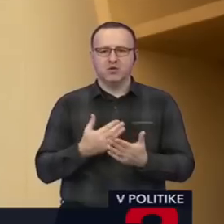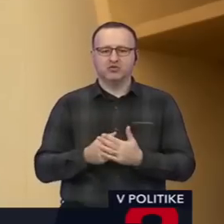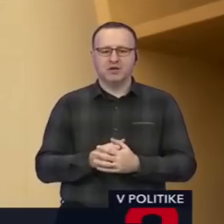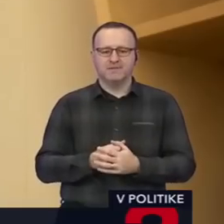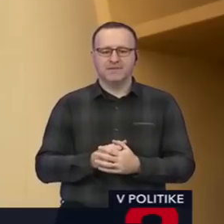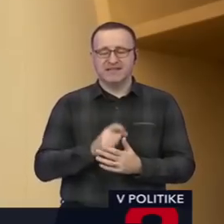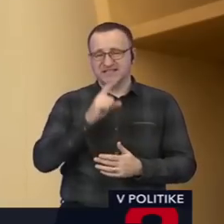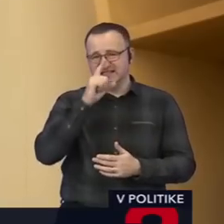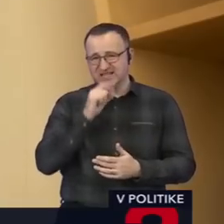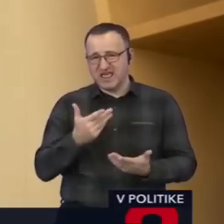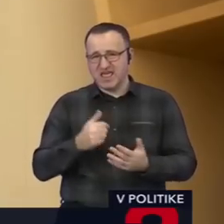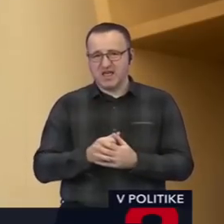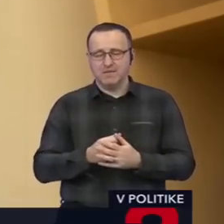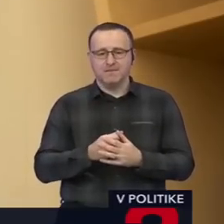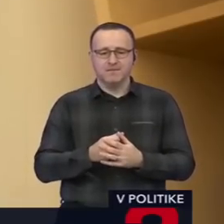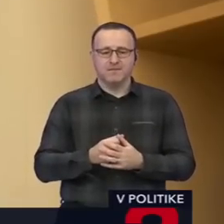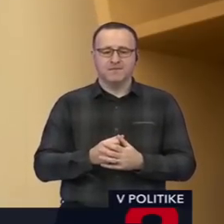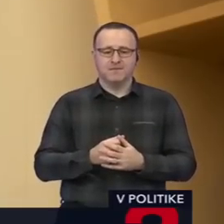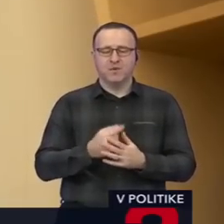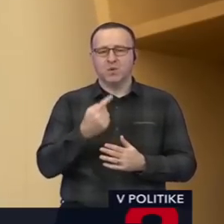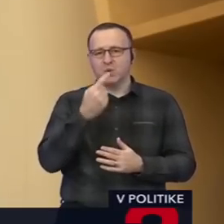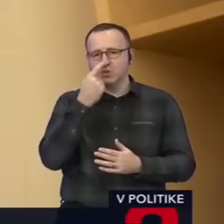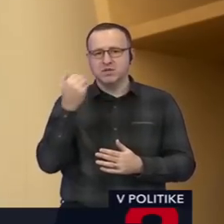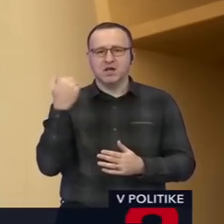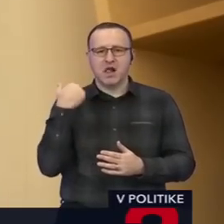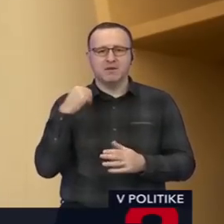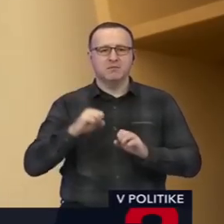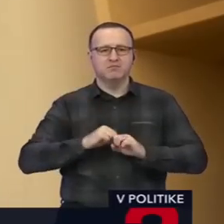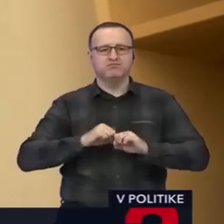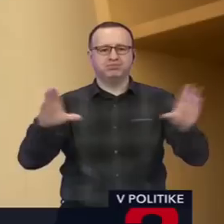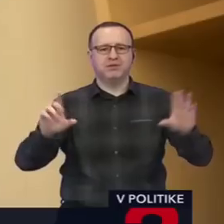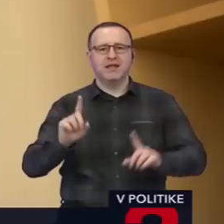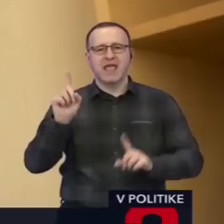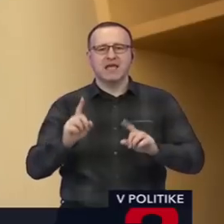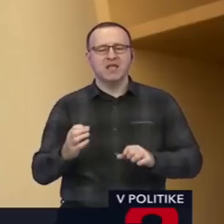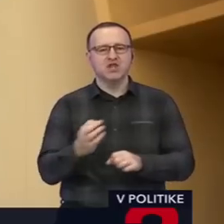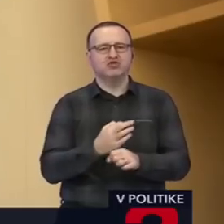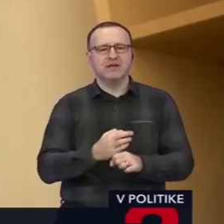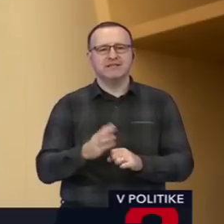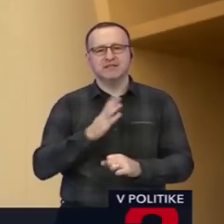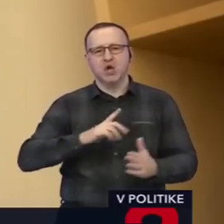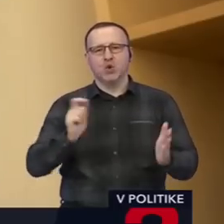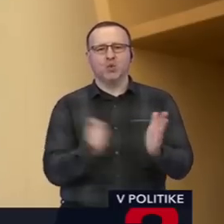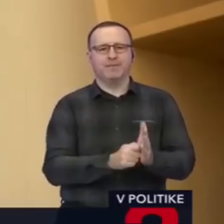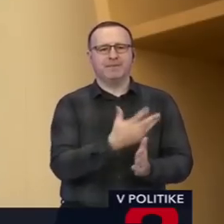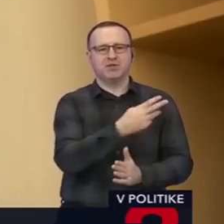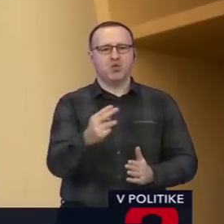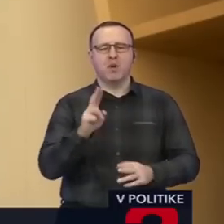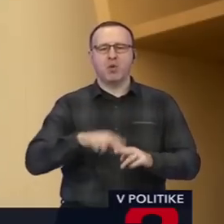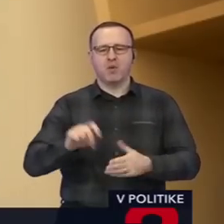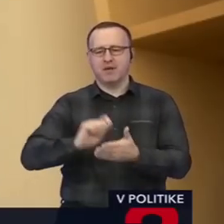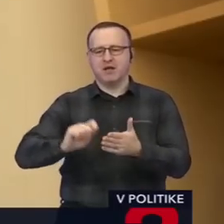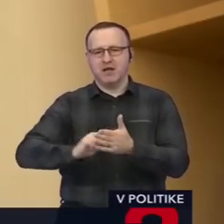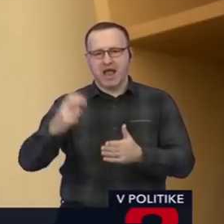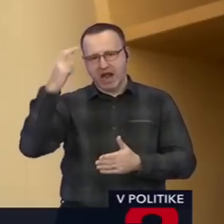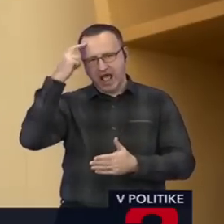zlé, keď o ruské lži šíri nejaký nešťastník, čo sa za 500 eur nechá kúpiť a píše potom články pre hlavné správy,